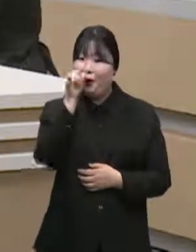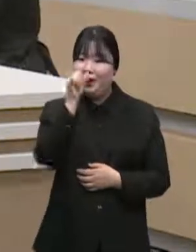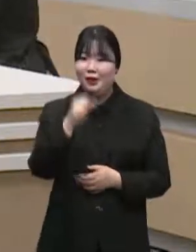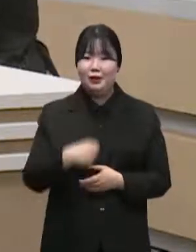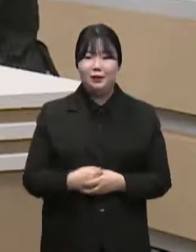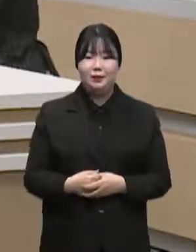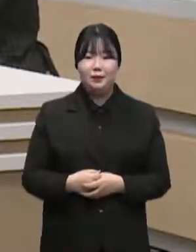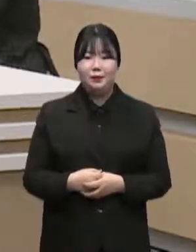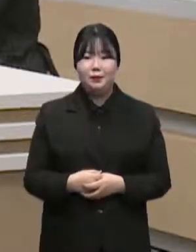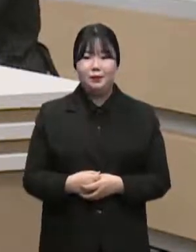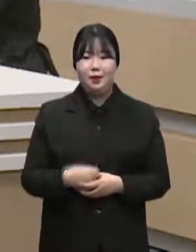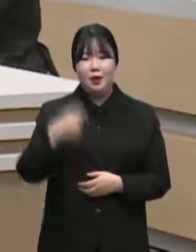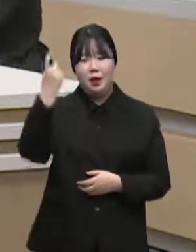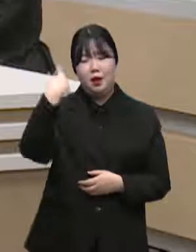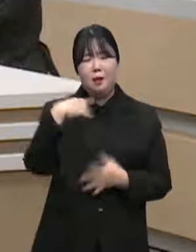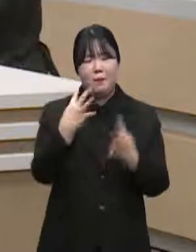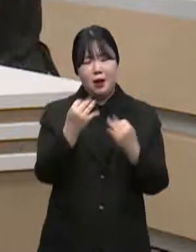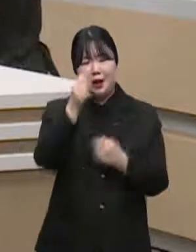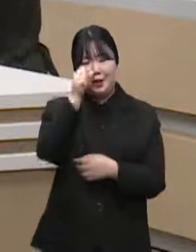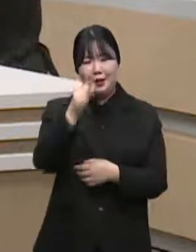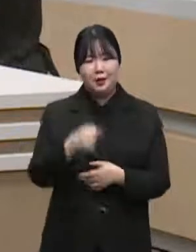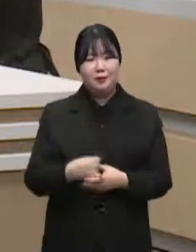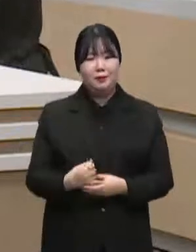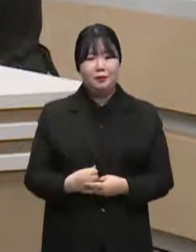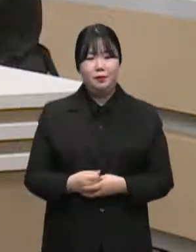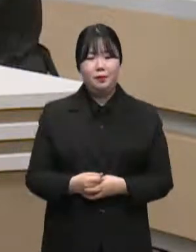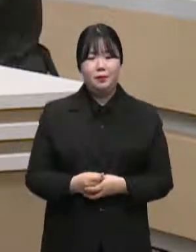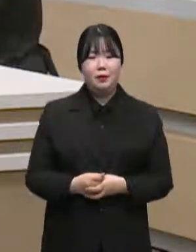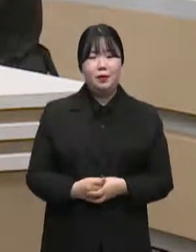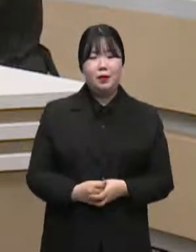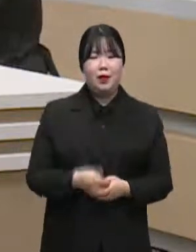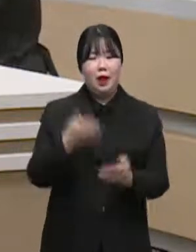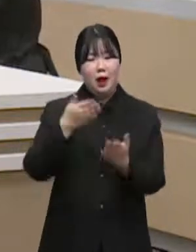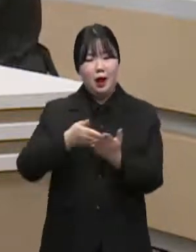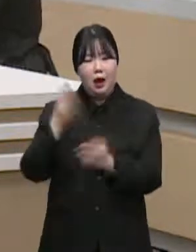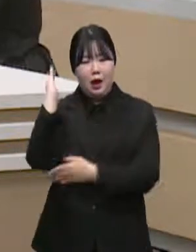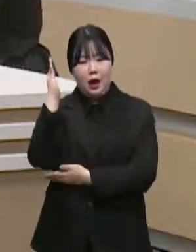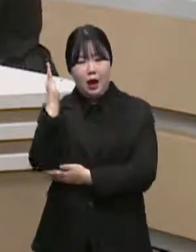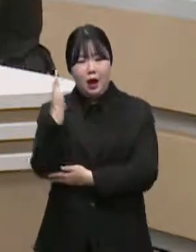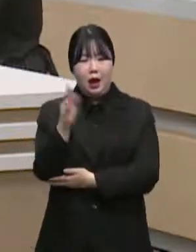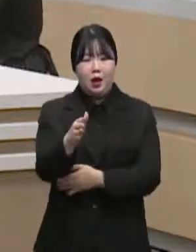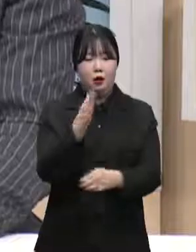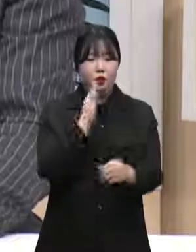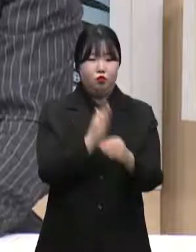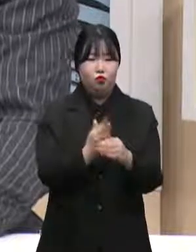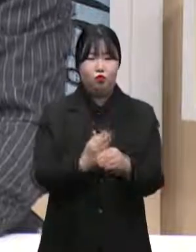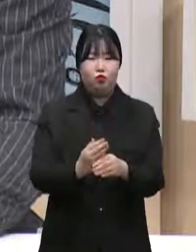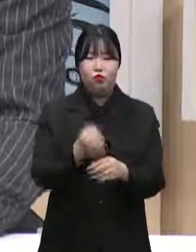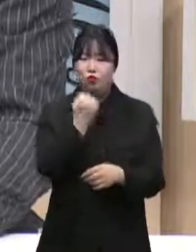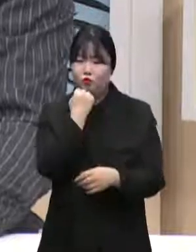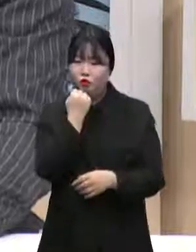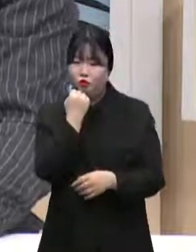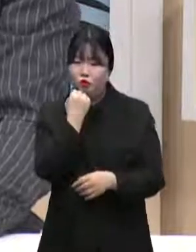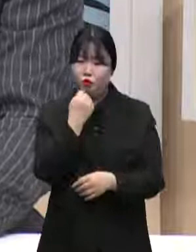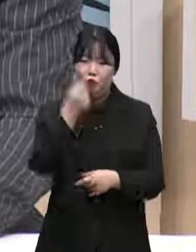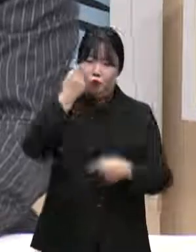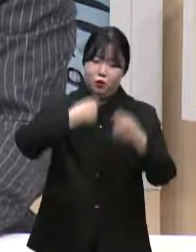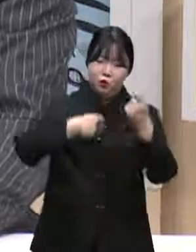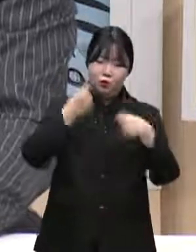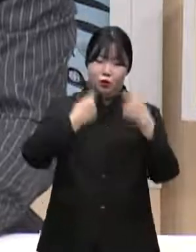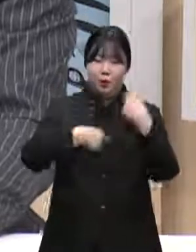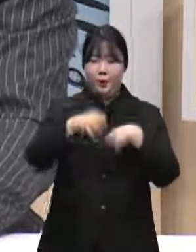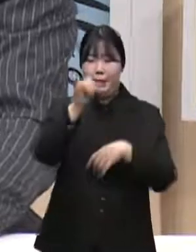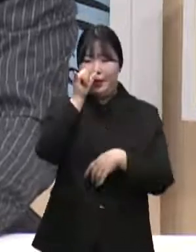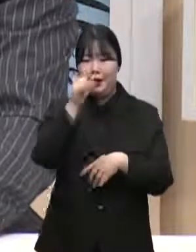느낀 점이 굉장히 많은데요 그 강연 중에 2분들이 웃고 웃으면서 또 마지막에 감독을 한번 따뜻한 눈물을 이신